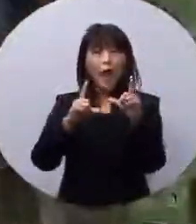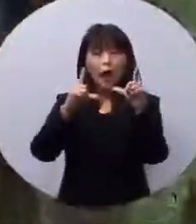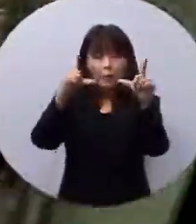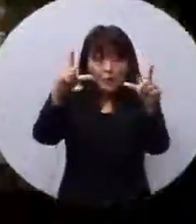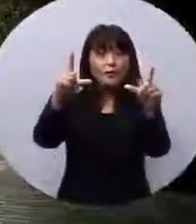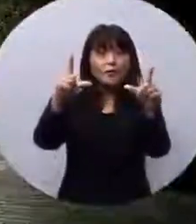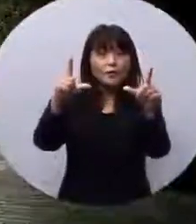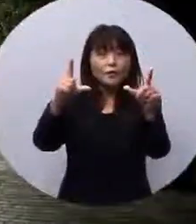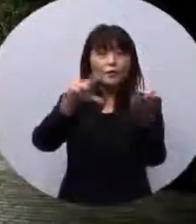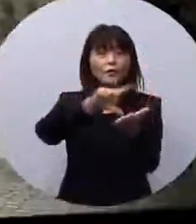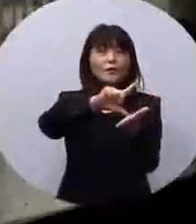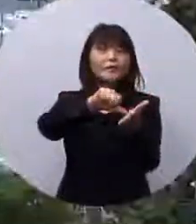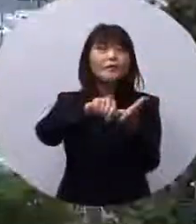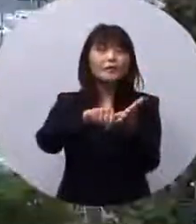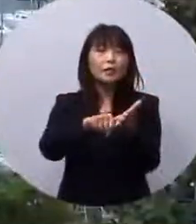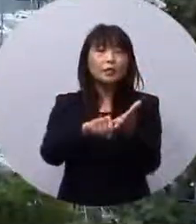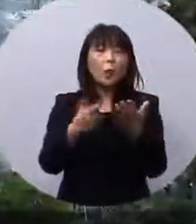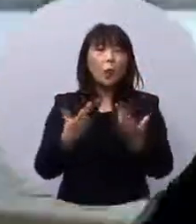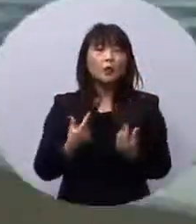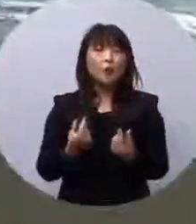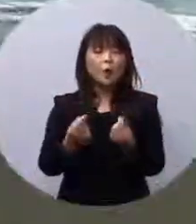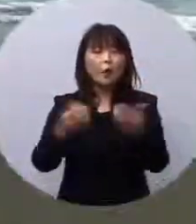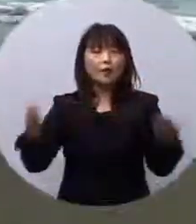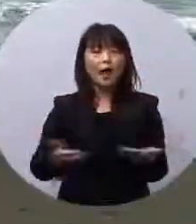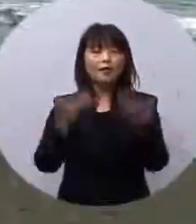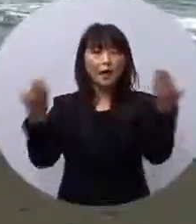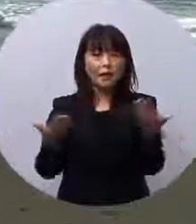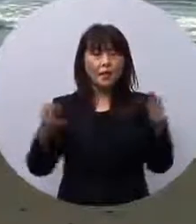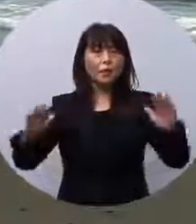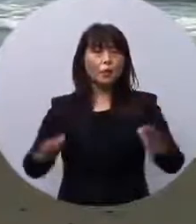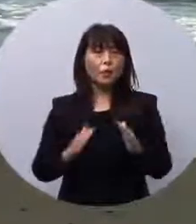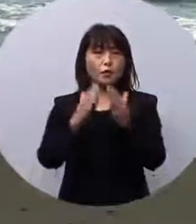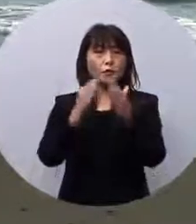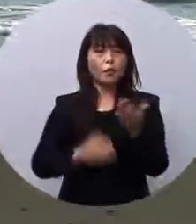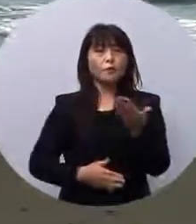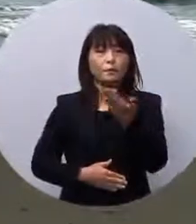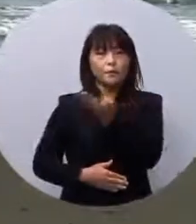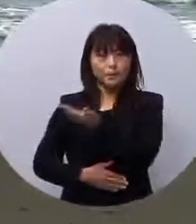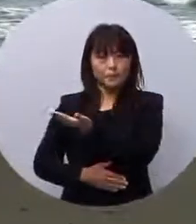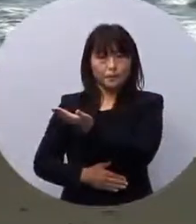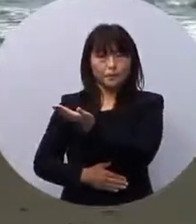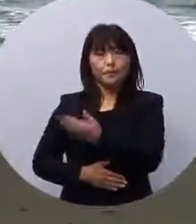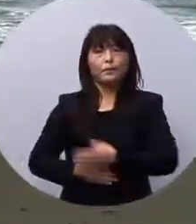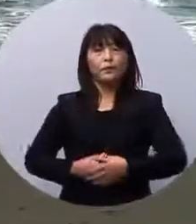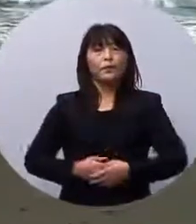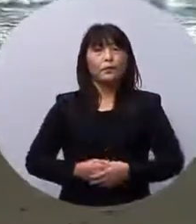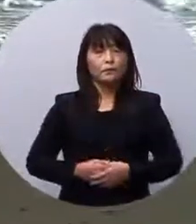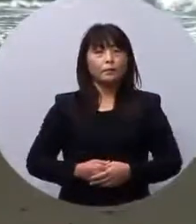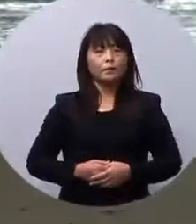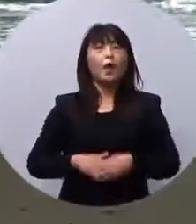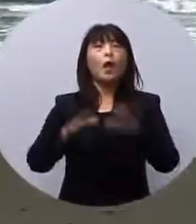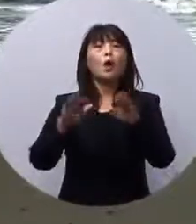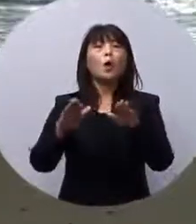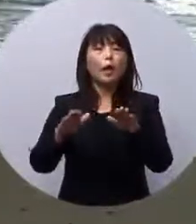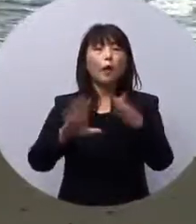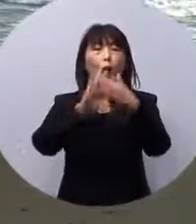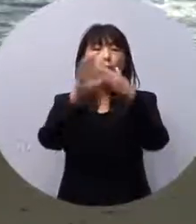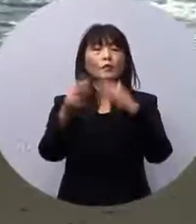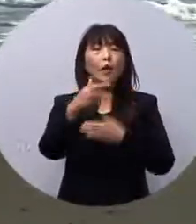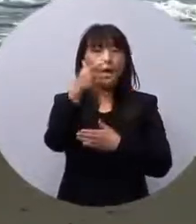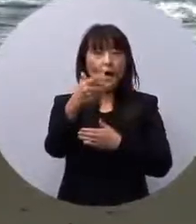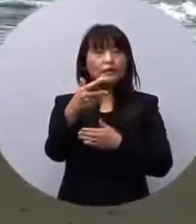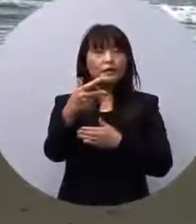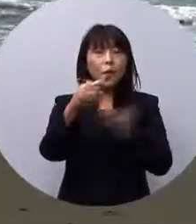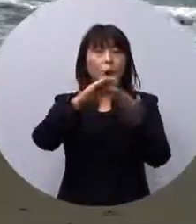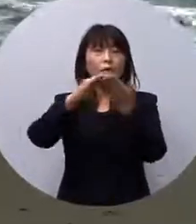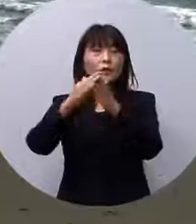地域を持続的に活性化させる取り組みをシティプロモーションと言います。今回は藤沢市のシティプ